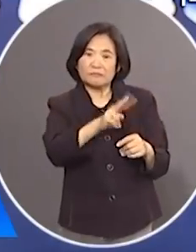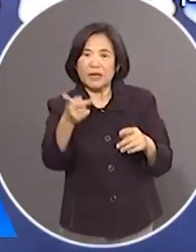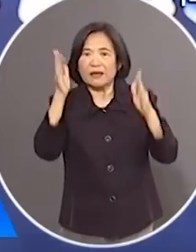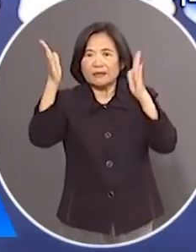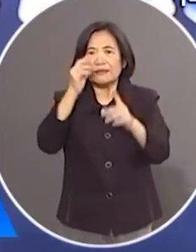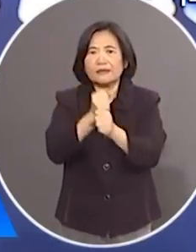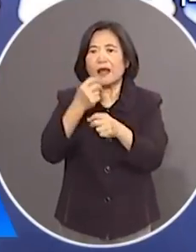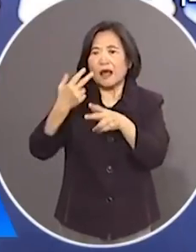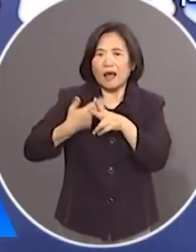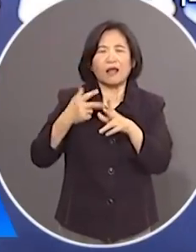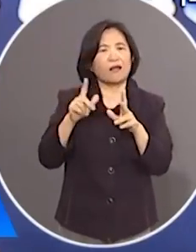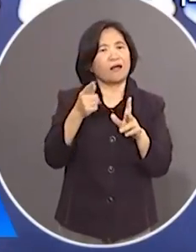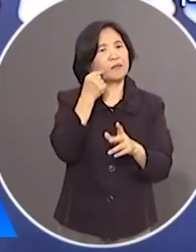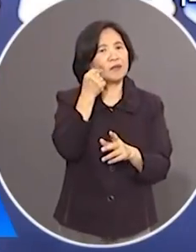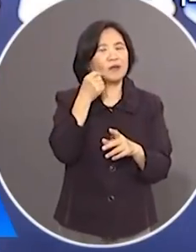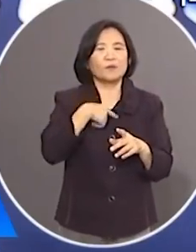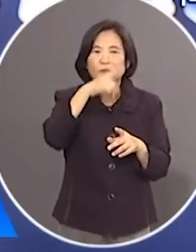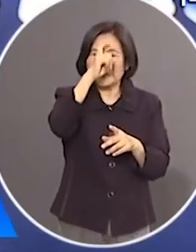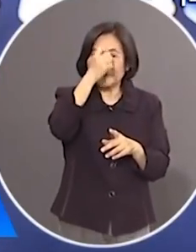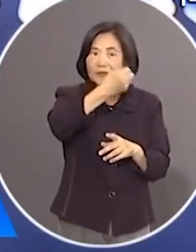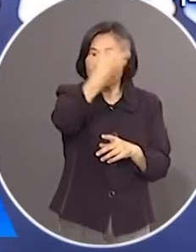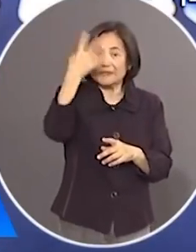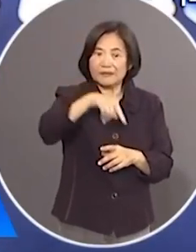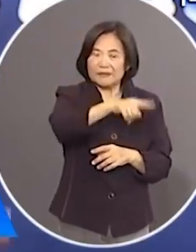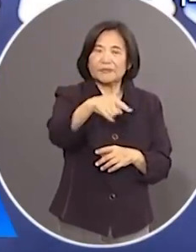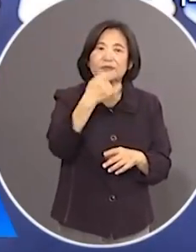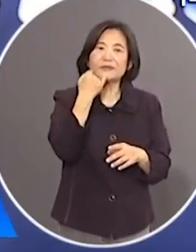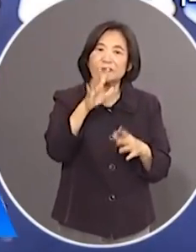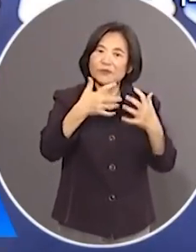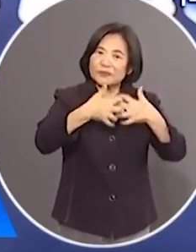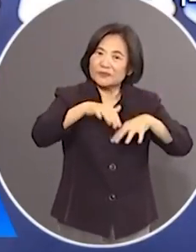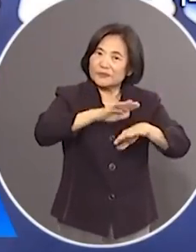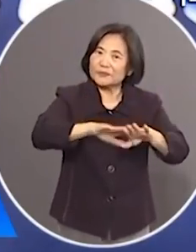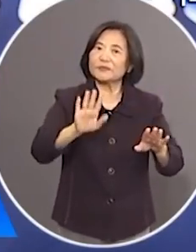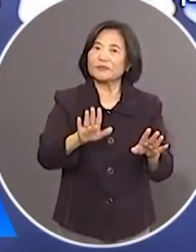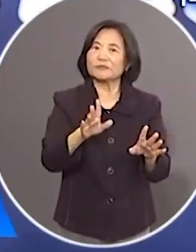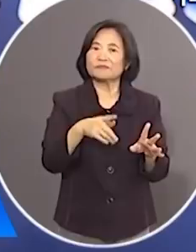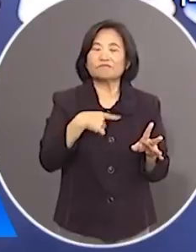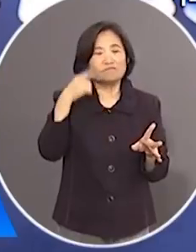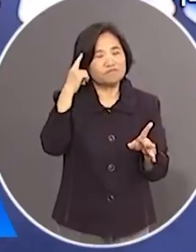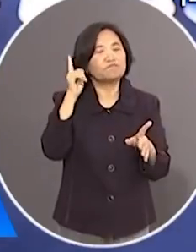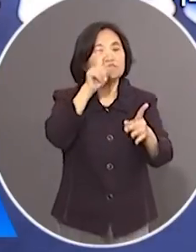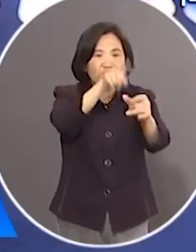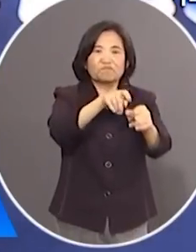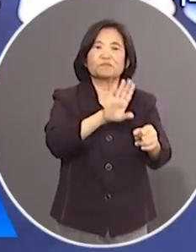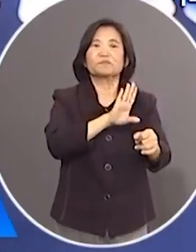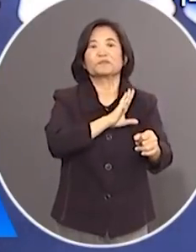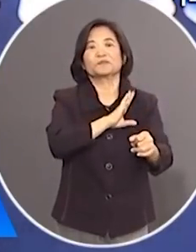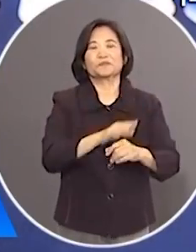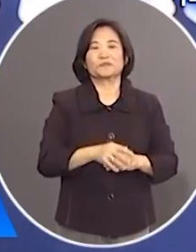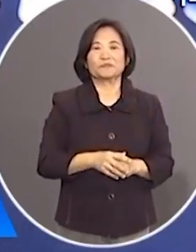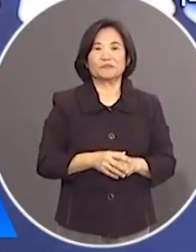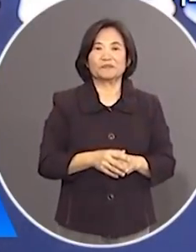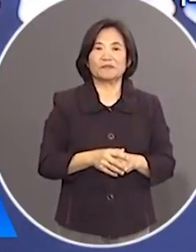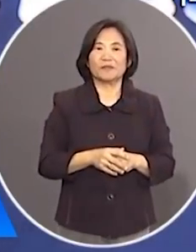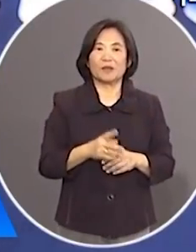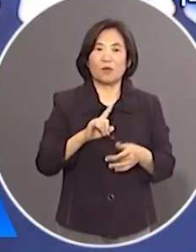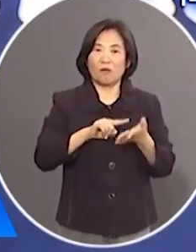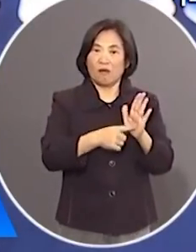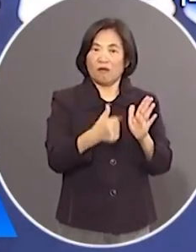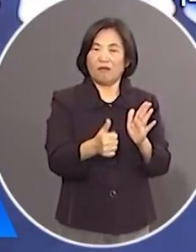职，我们希望让青年朋友更有机会，这就是我们做的成果。是什么？这2年